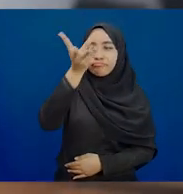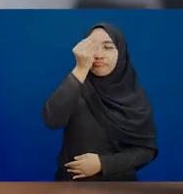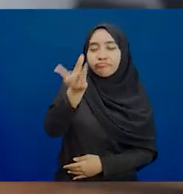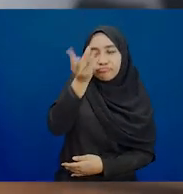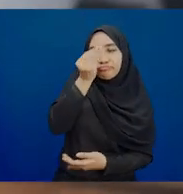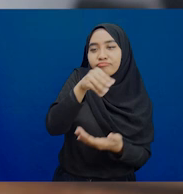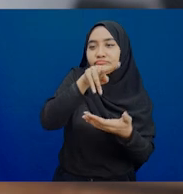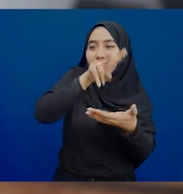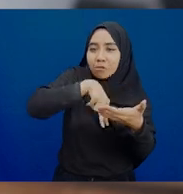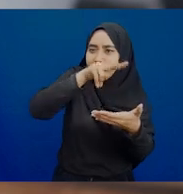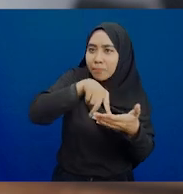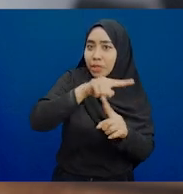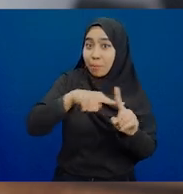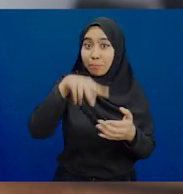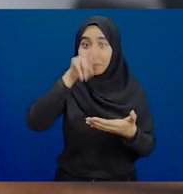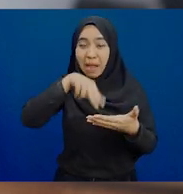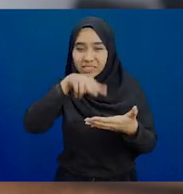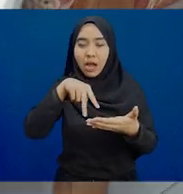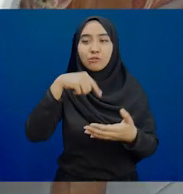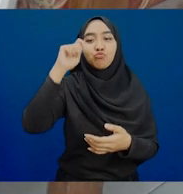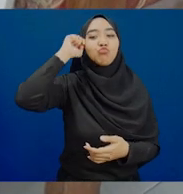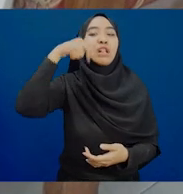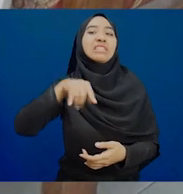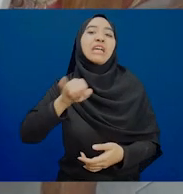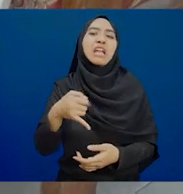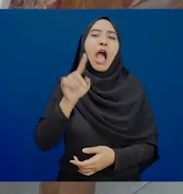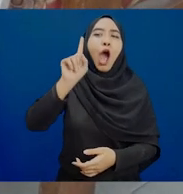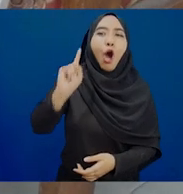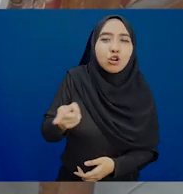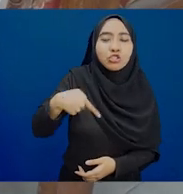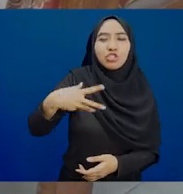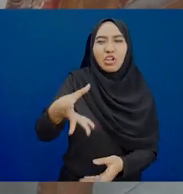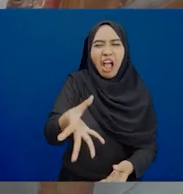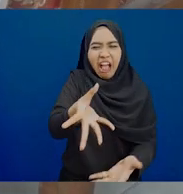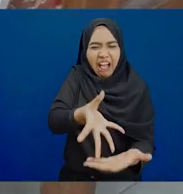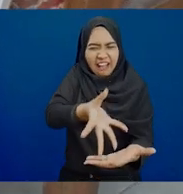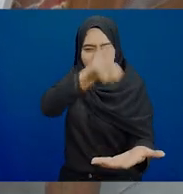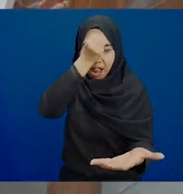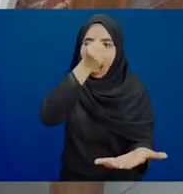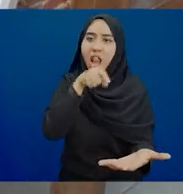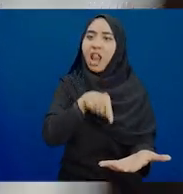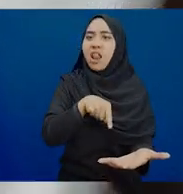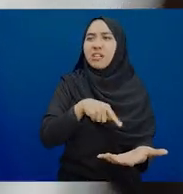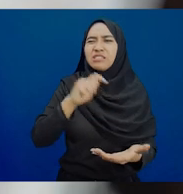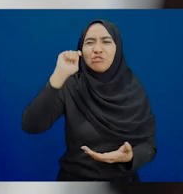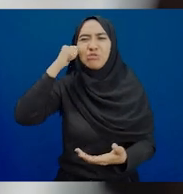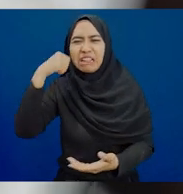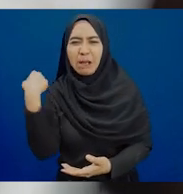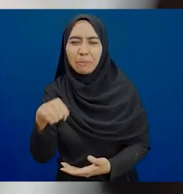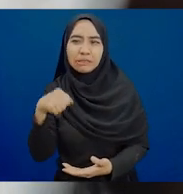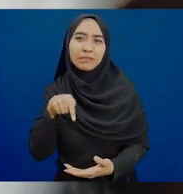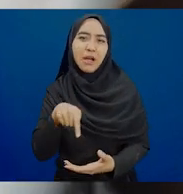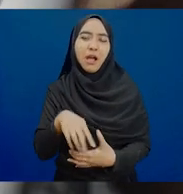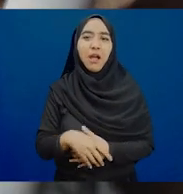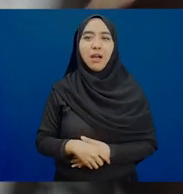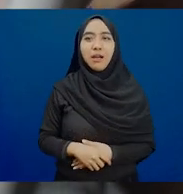menghafal dulu. Tanpa membaca harus menghafal, mempresentasikannya sendiri. Dia kan 10. Oh iya, kamu